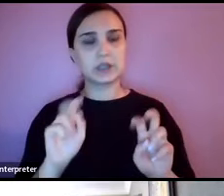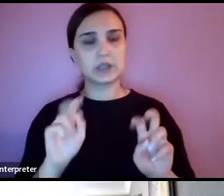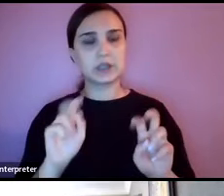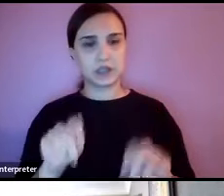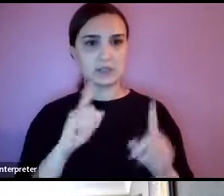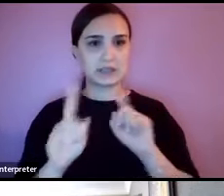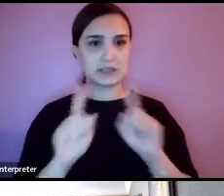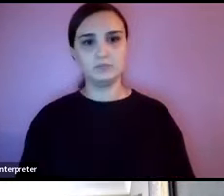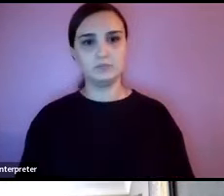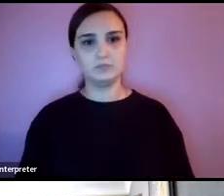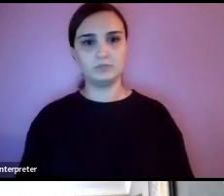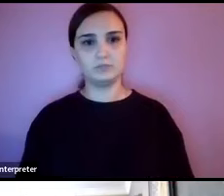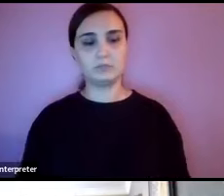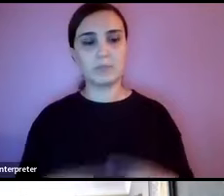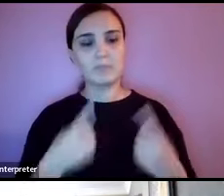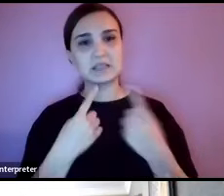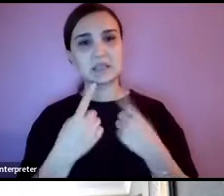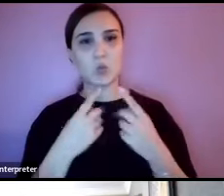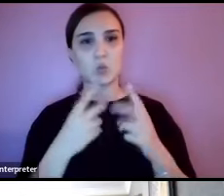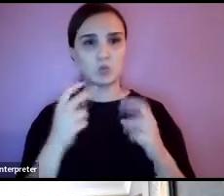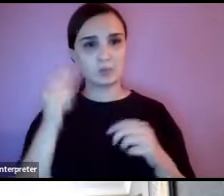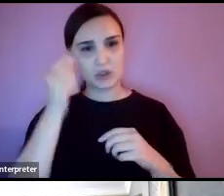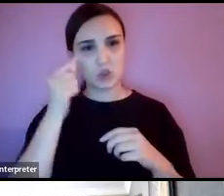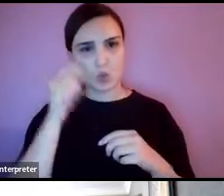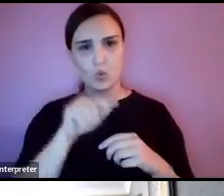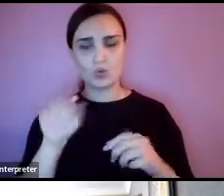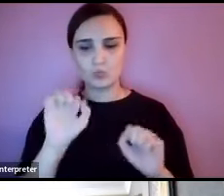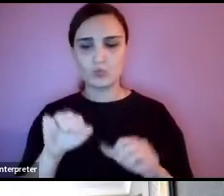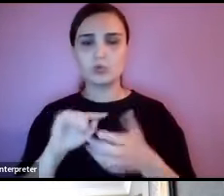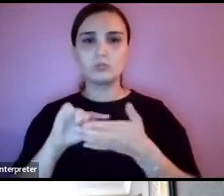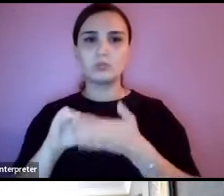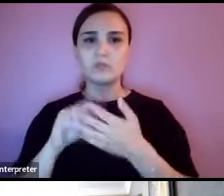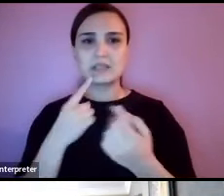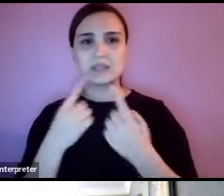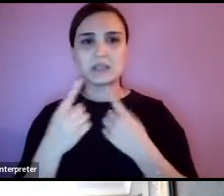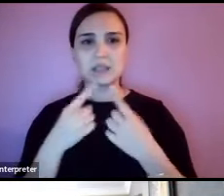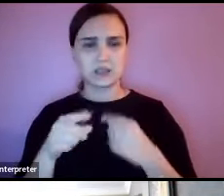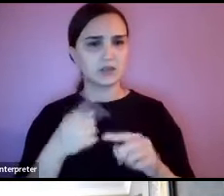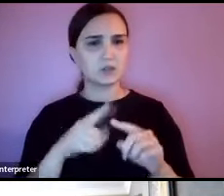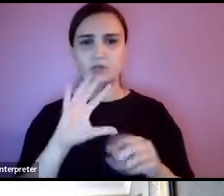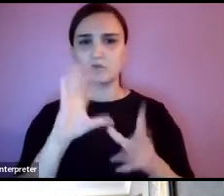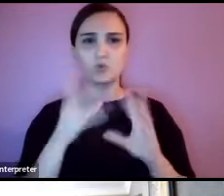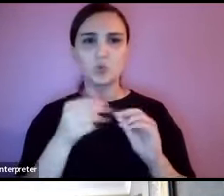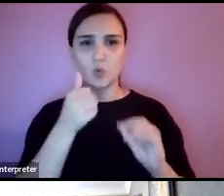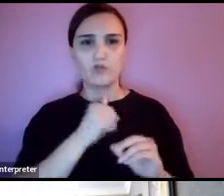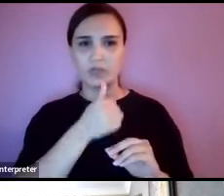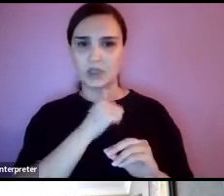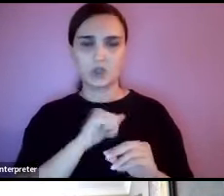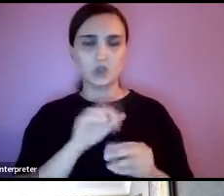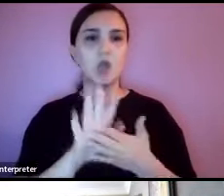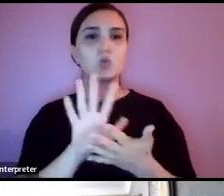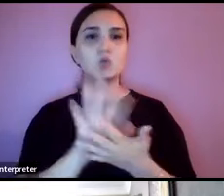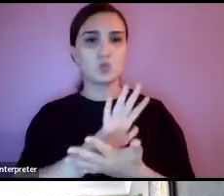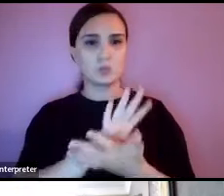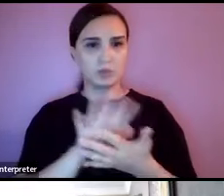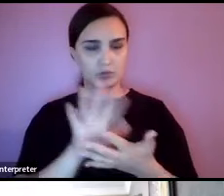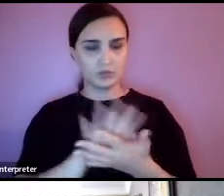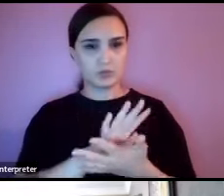რომელიც სესიები არის სრულიად კონფიდენციალური, არის უფასო და ტარდება ყოველ